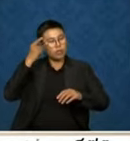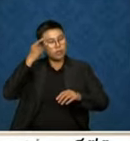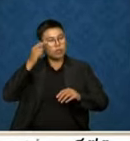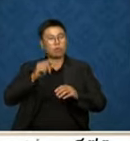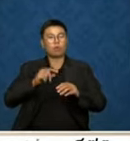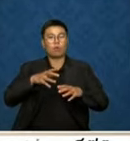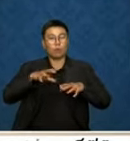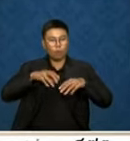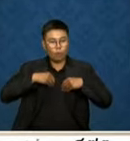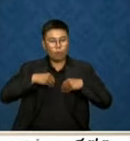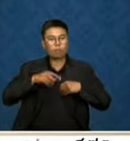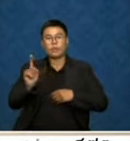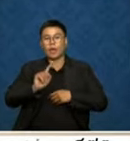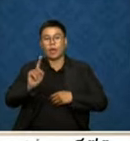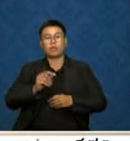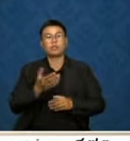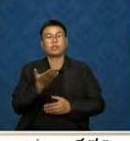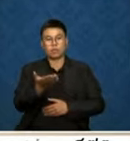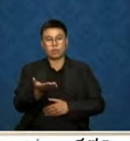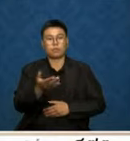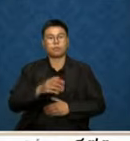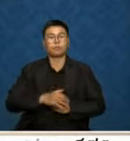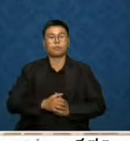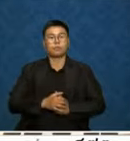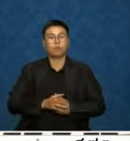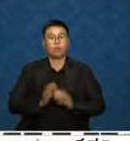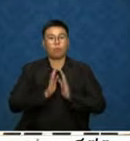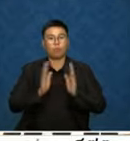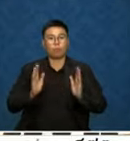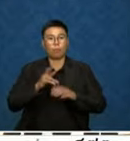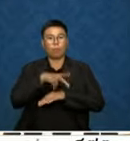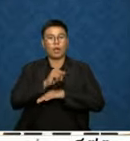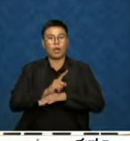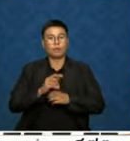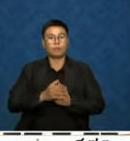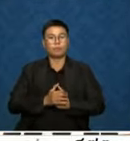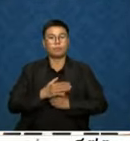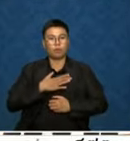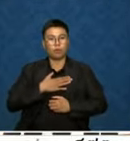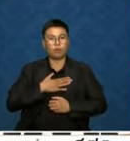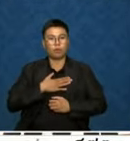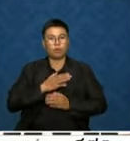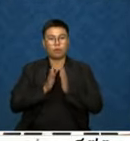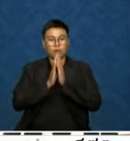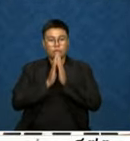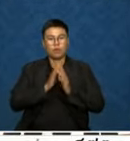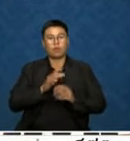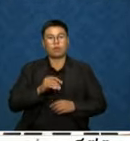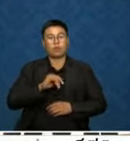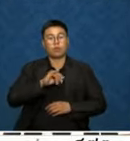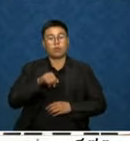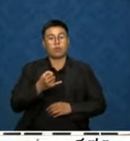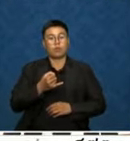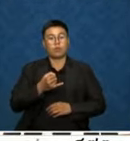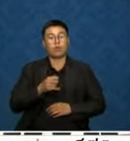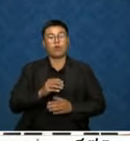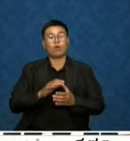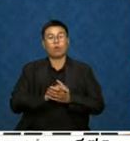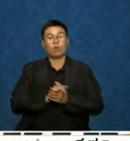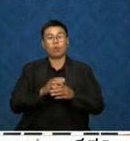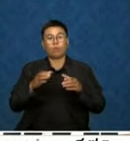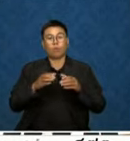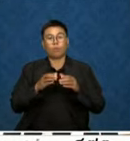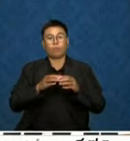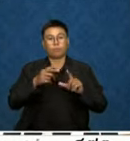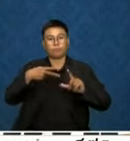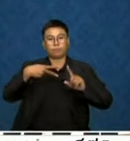ตามยติของท่านฮะเชิญนะ ครับขอบคุณท่านประธานครับผมจอจานเอกราชอุดมอำนวยผู้แทนคนดอนเมืองจากพรรคประชาช